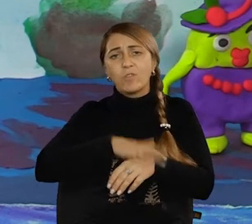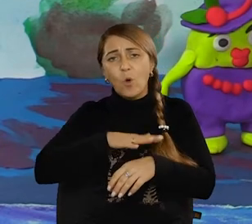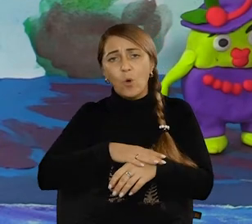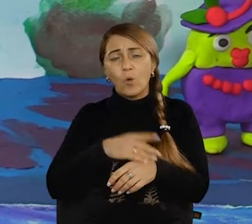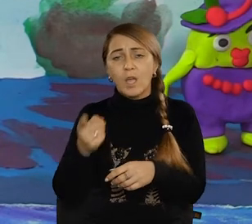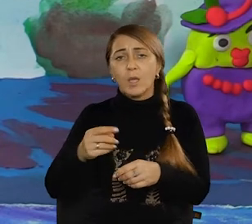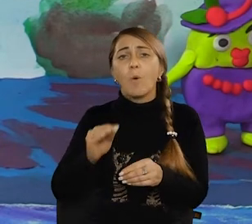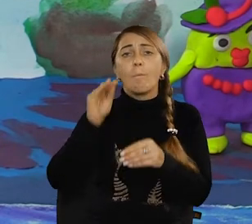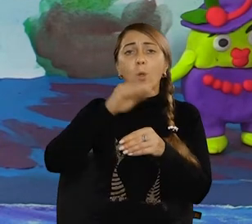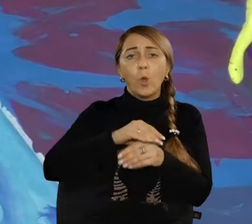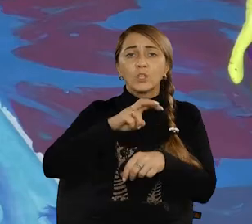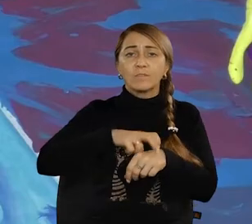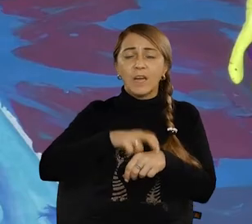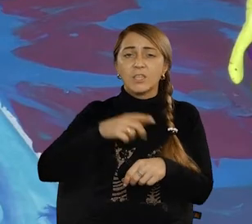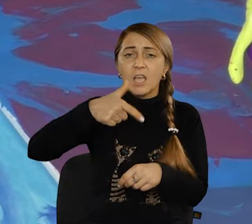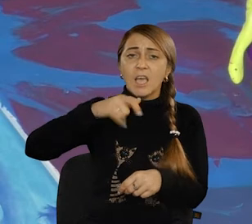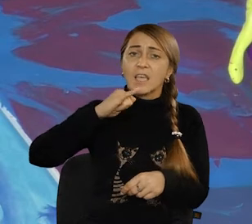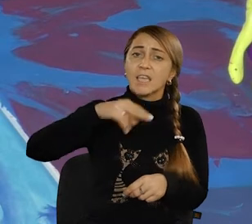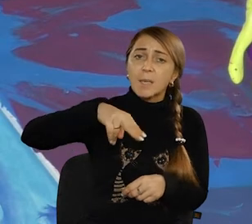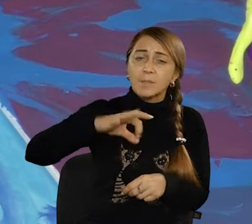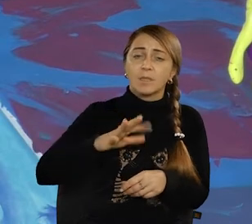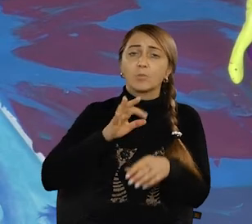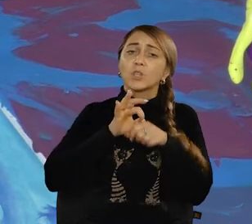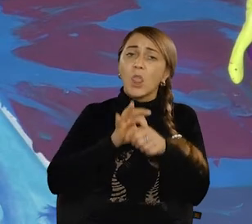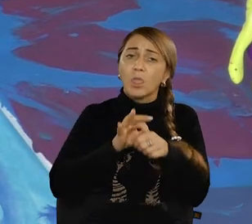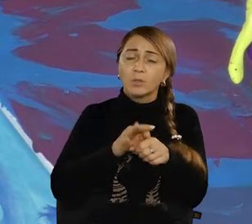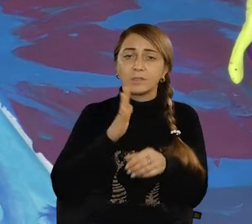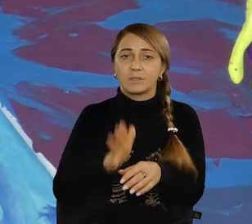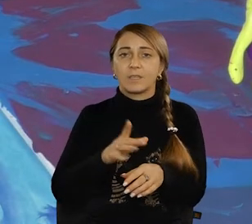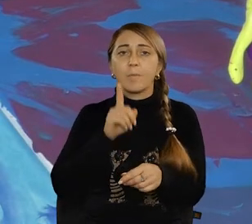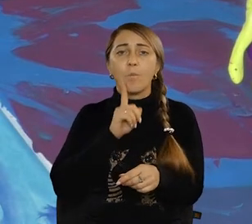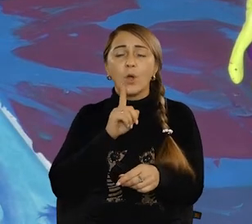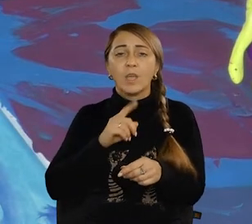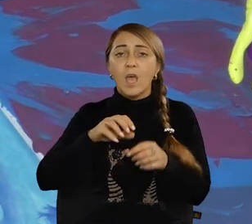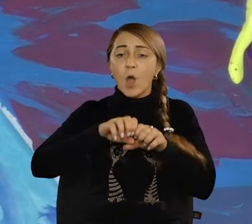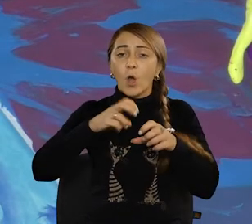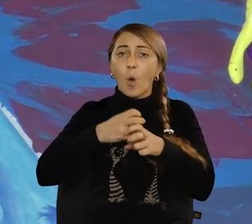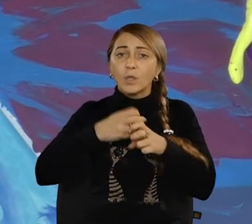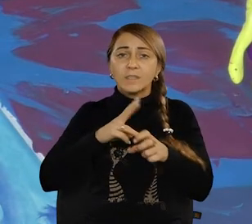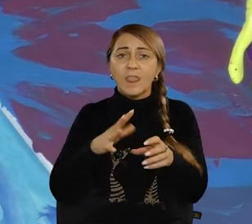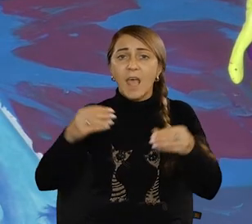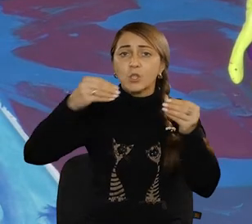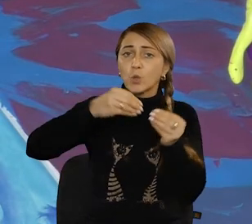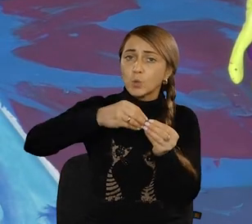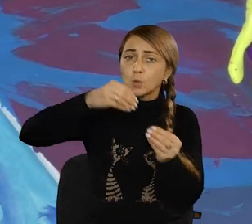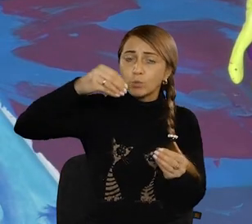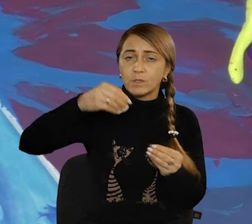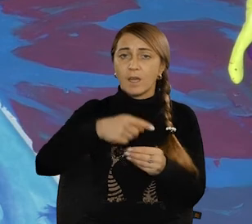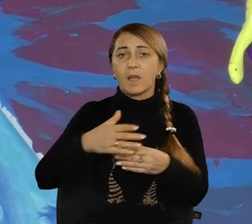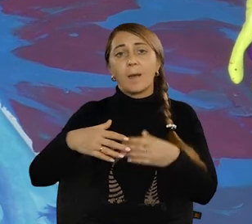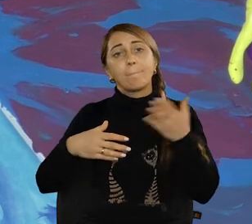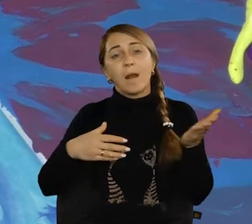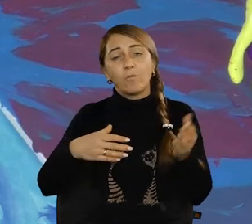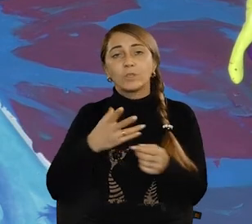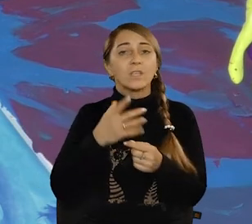травматолог накладе йому гіпс, який він змушений бути носити, доки кістки не зростуться. Праворуч знаходиться